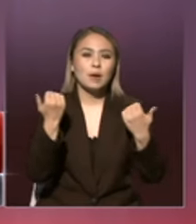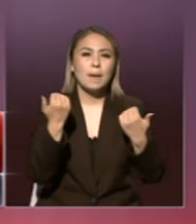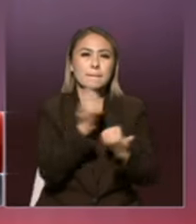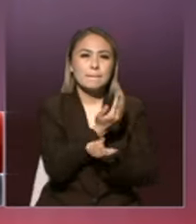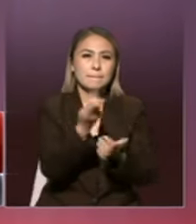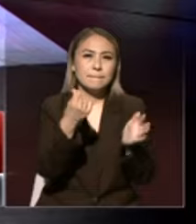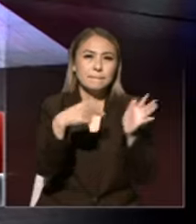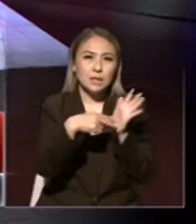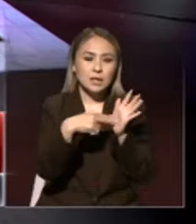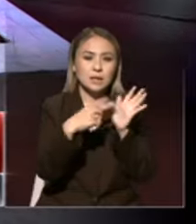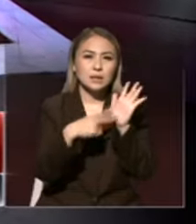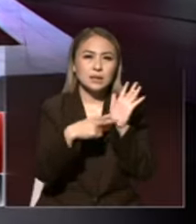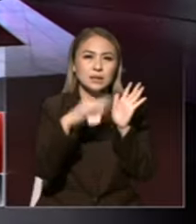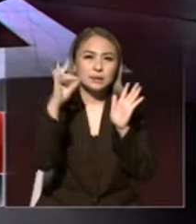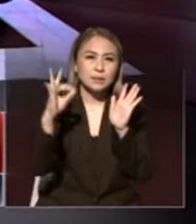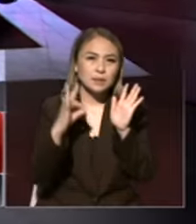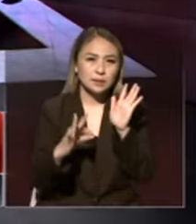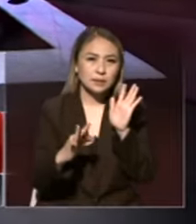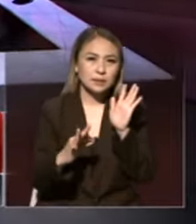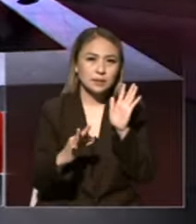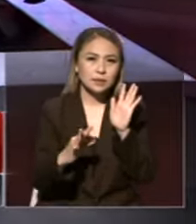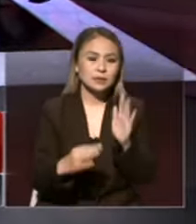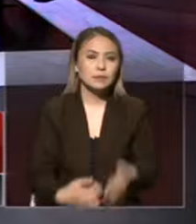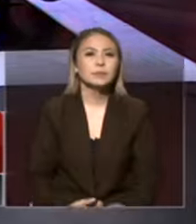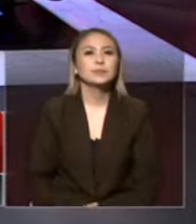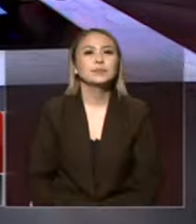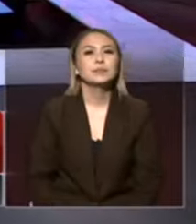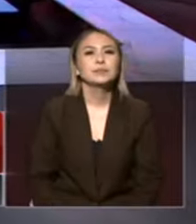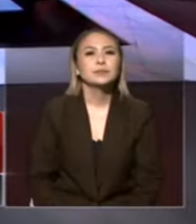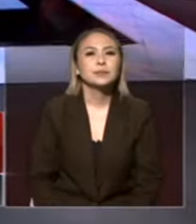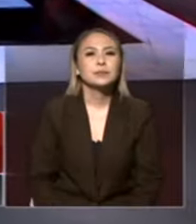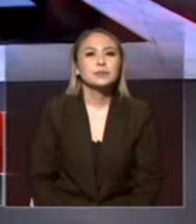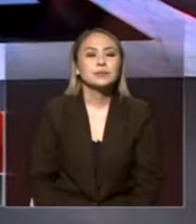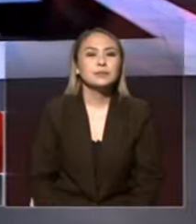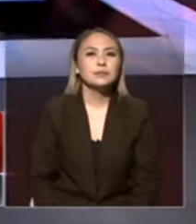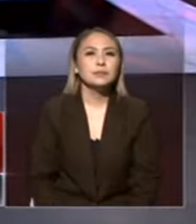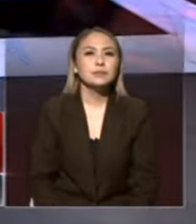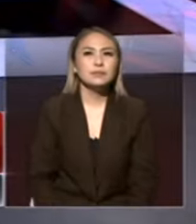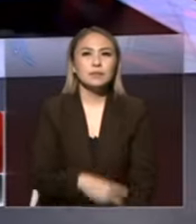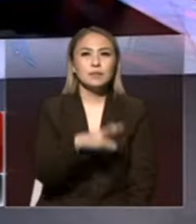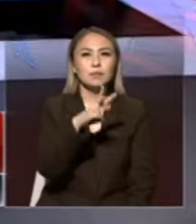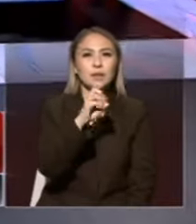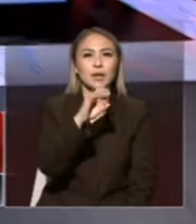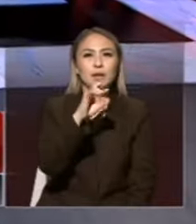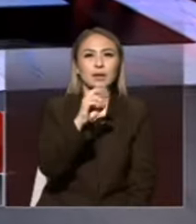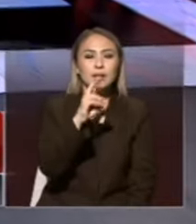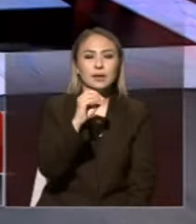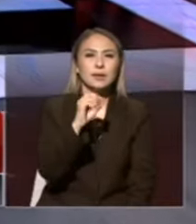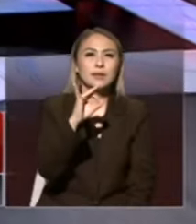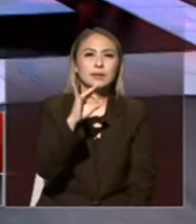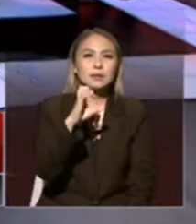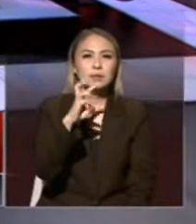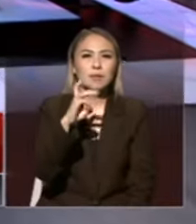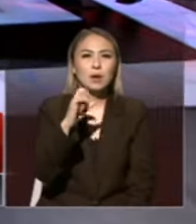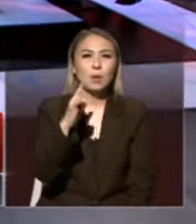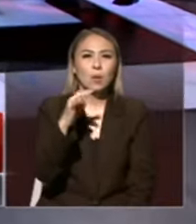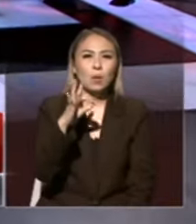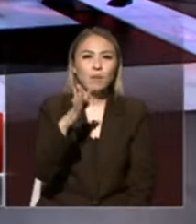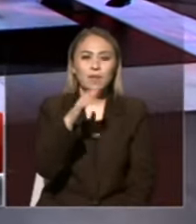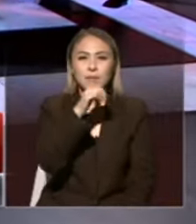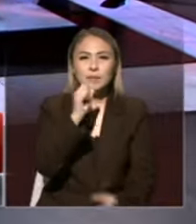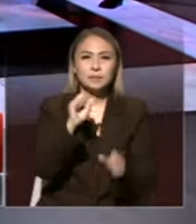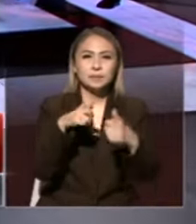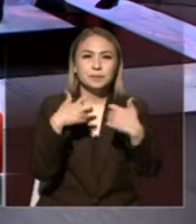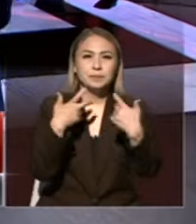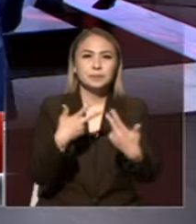Солардың бағасына 7%-ден аспайды утиль алым. Түсінікті. Мереке Исмағұлов бізде байланысты, шаруа қожалығының иесі.